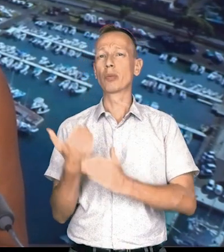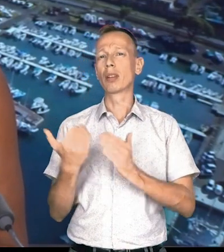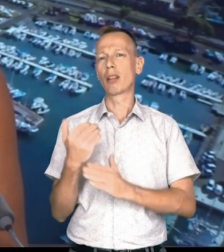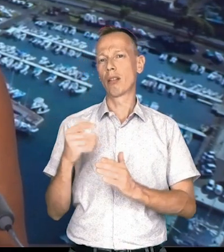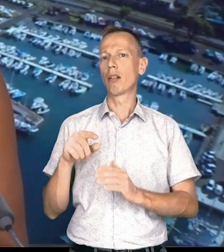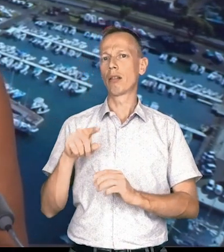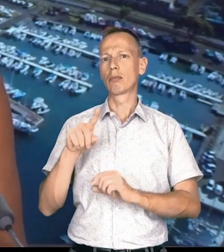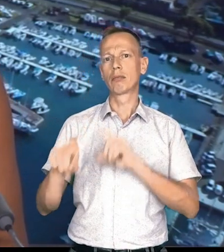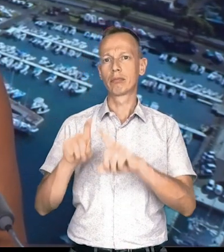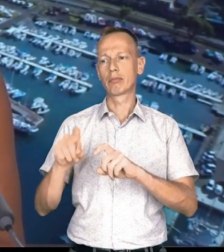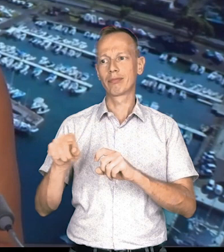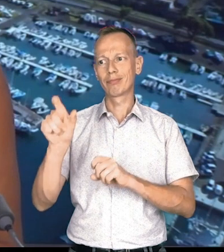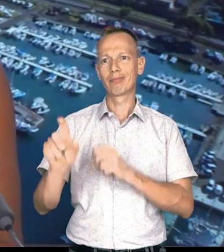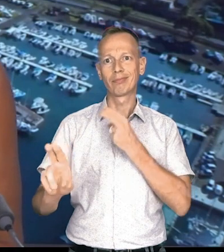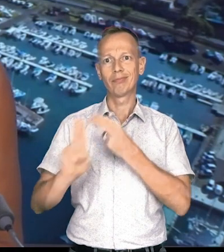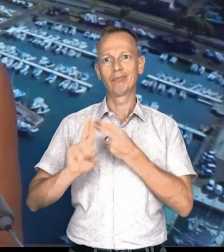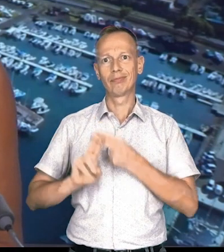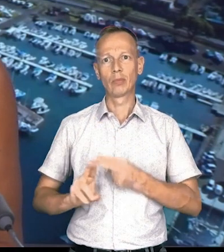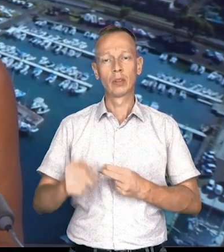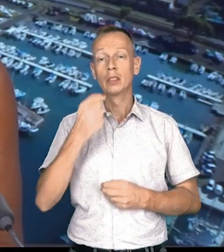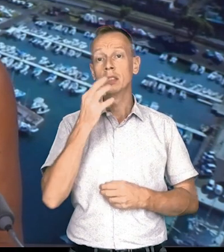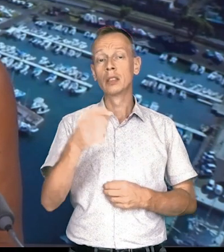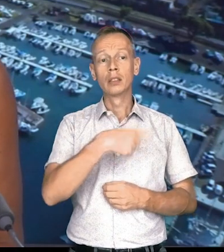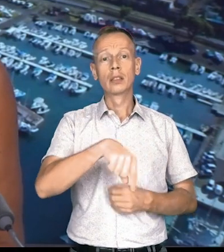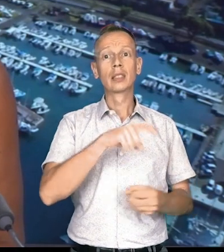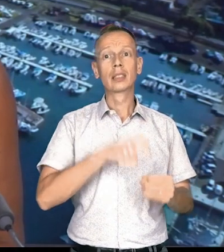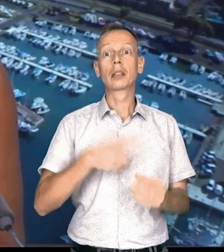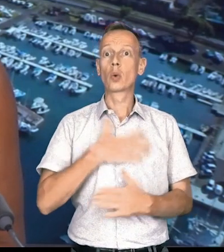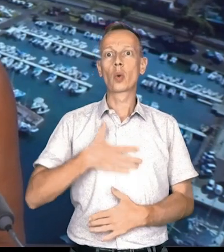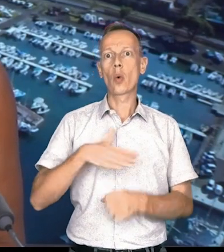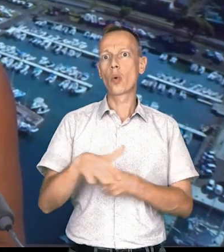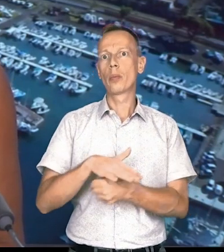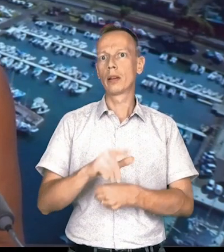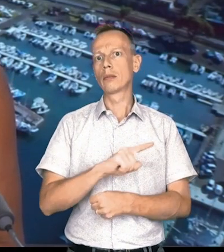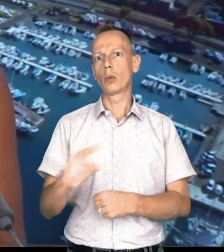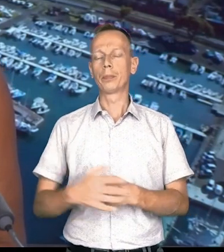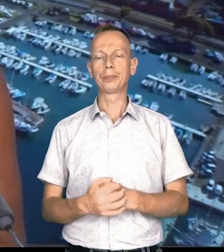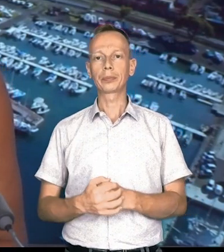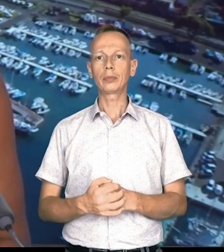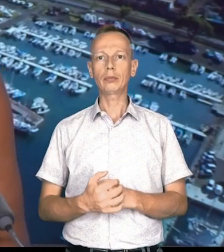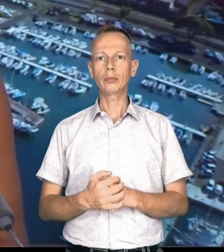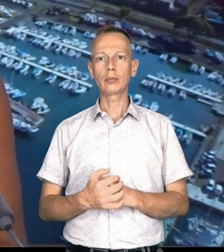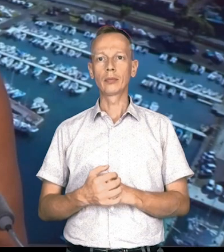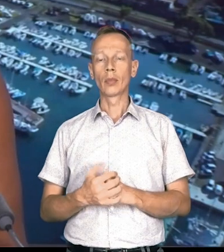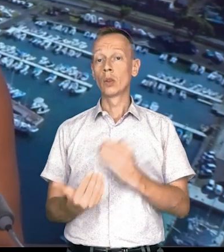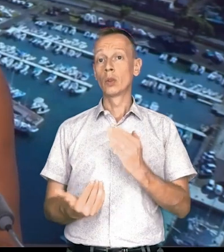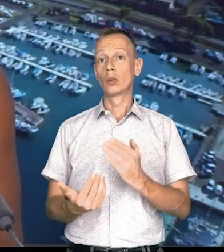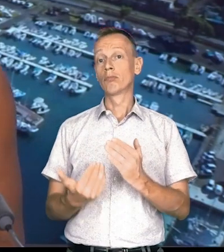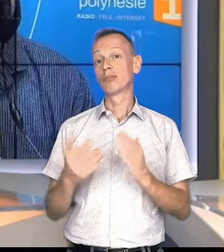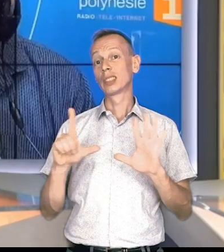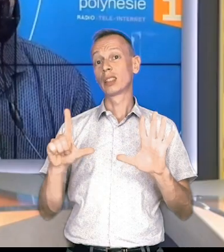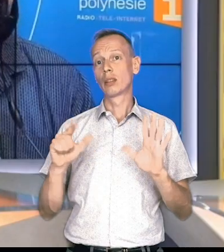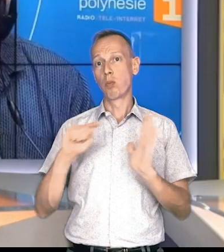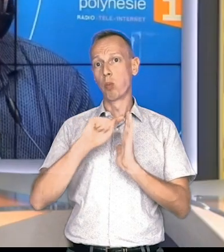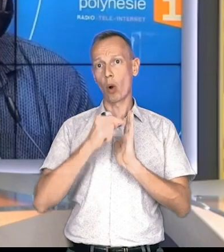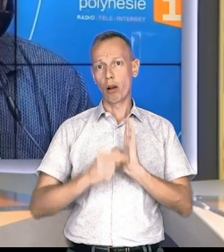de Patrick Gagnon ce matin en radio. Des syndicats satisfaits, mais pas totalement. On l'écoute au micro de Ibrahima Menadzi.